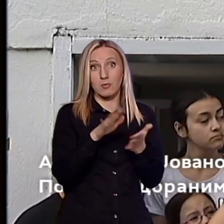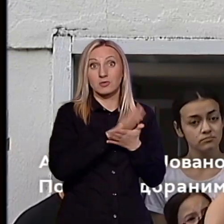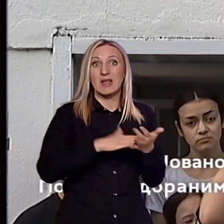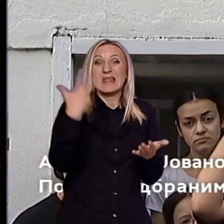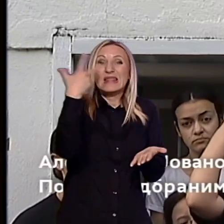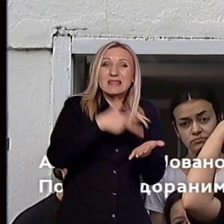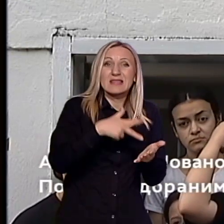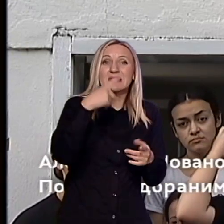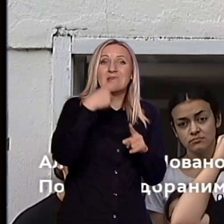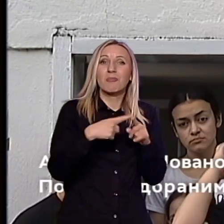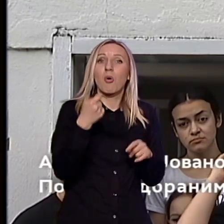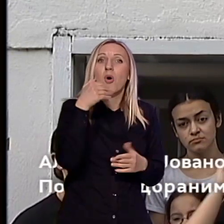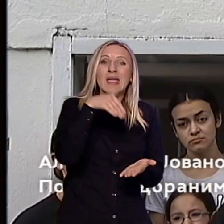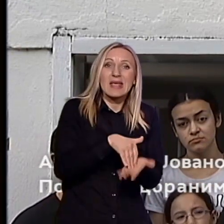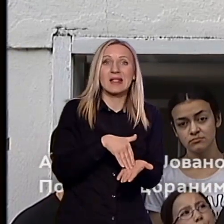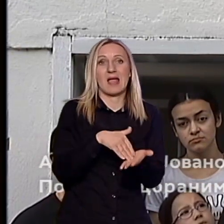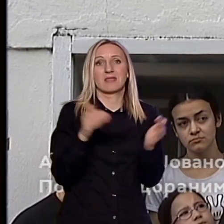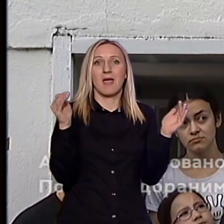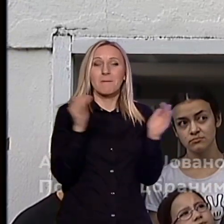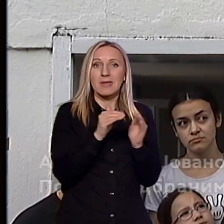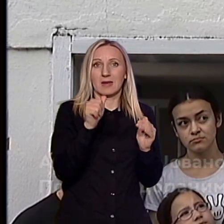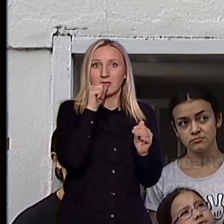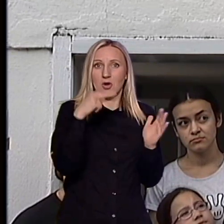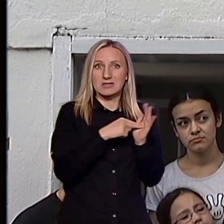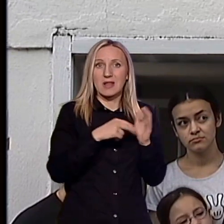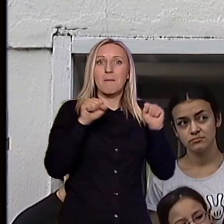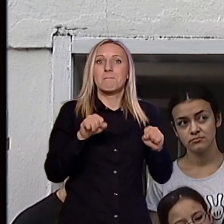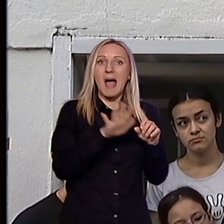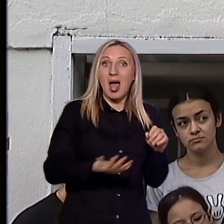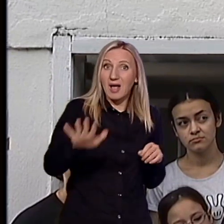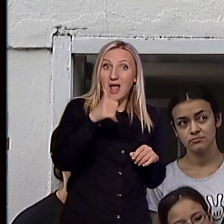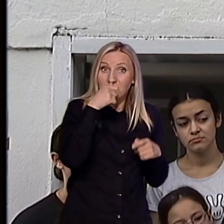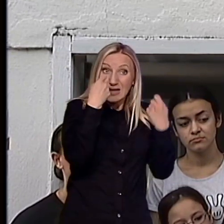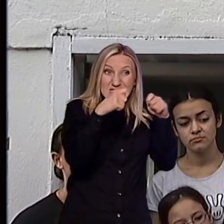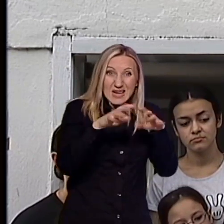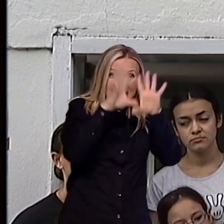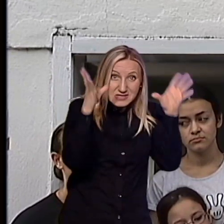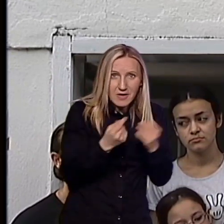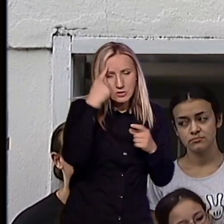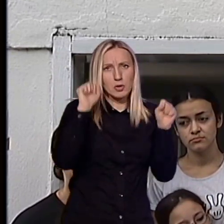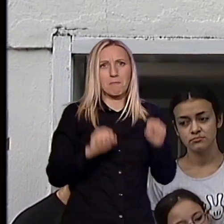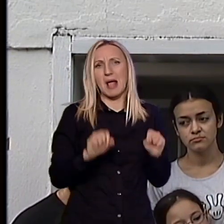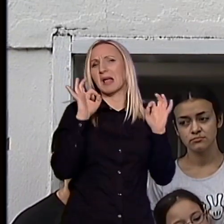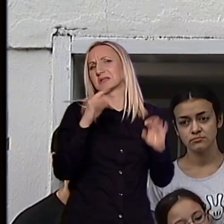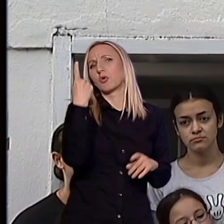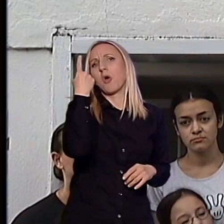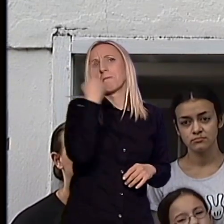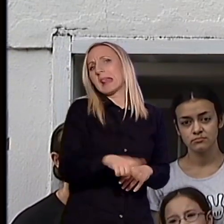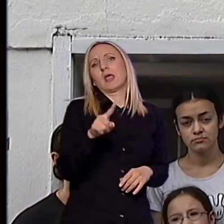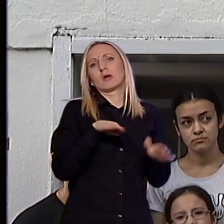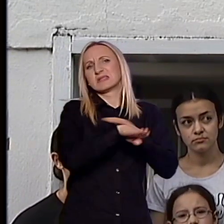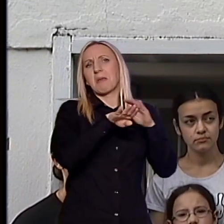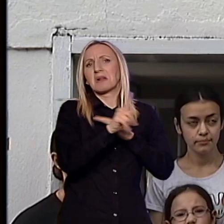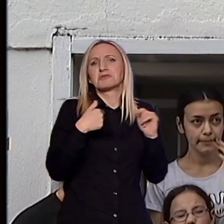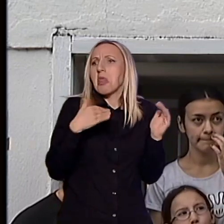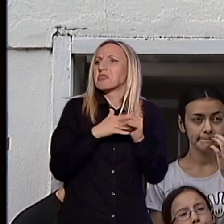izgradnje 3.500 malih hidrocentrala na Balkanu. Znate šta znači kad bi se to izgradilo? To znači da bi Balkan imao sigurno milion izbeglica. Ne treba